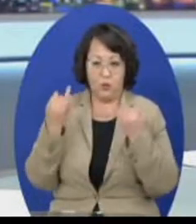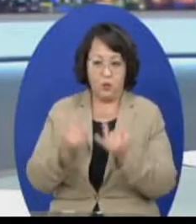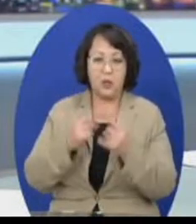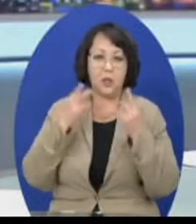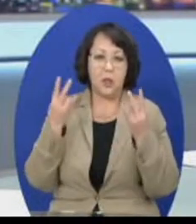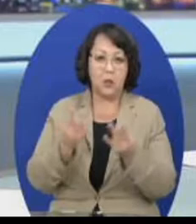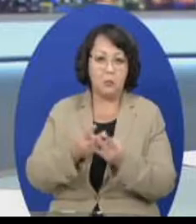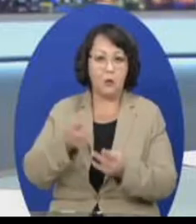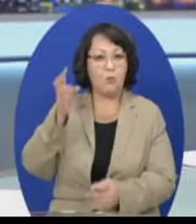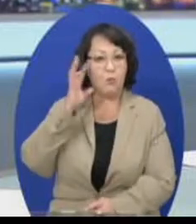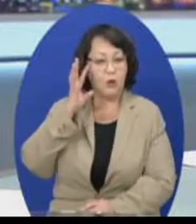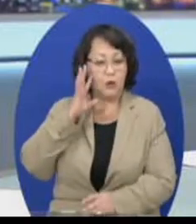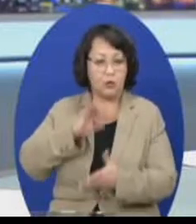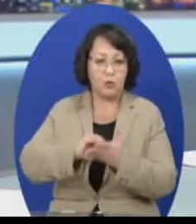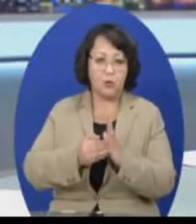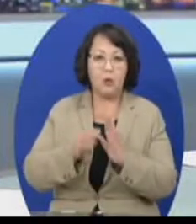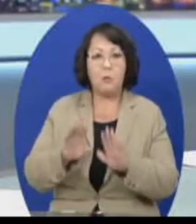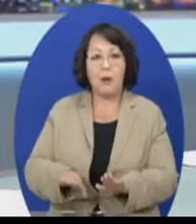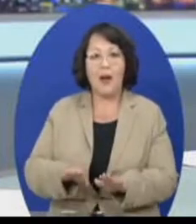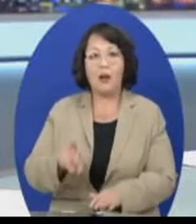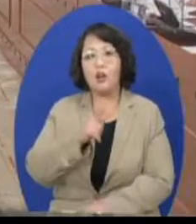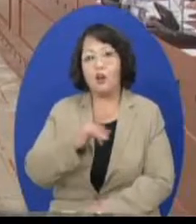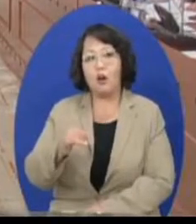бодлогын байнгын хороо зохион байгуулсан байна.